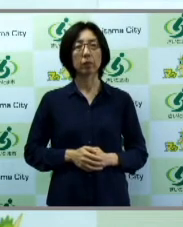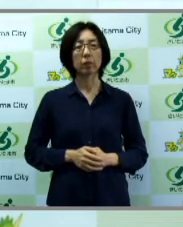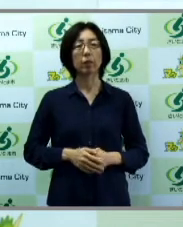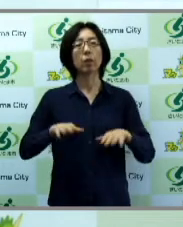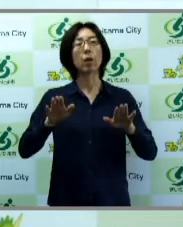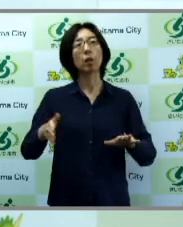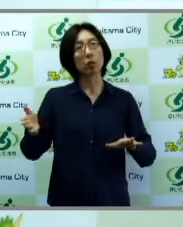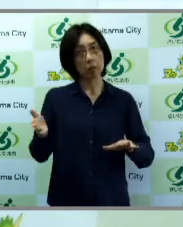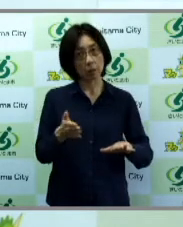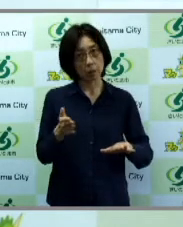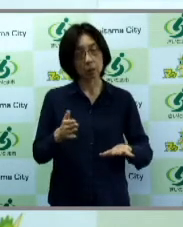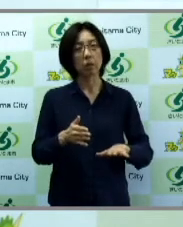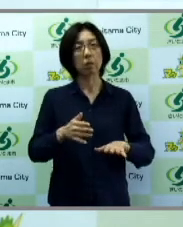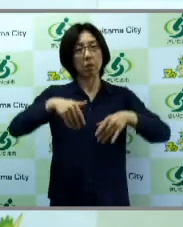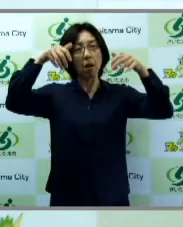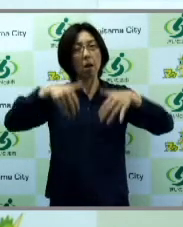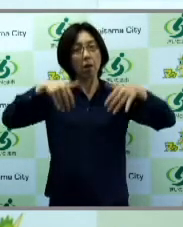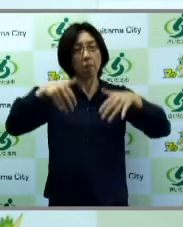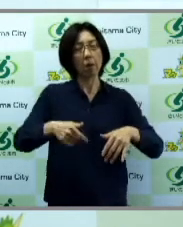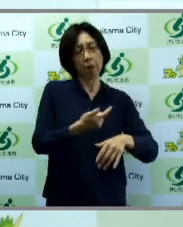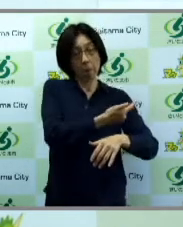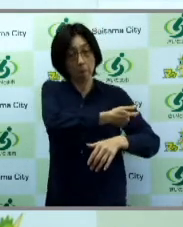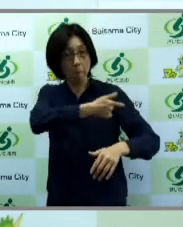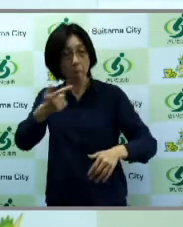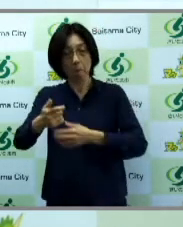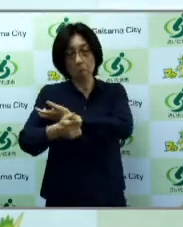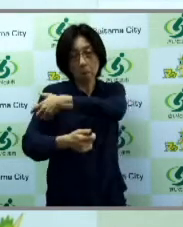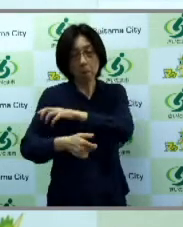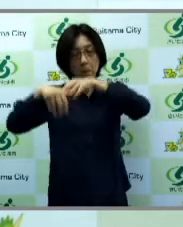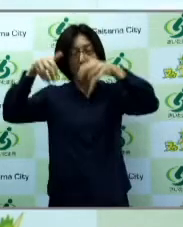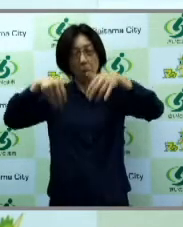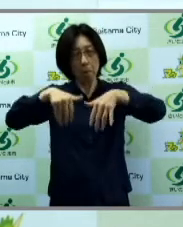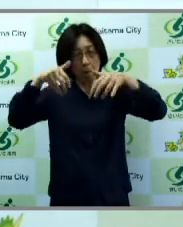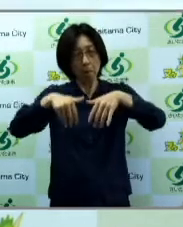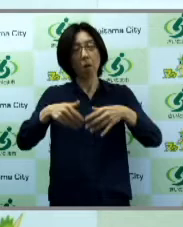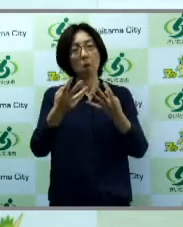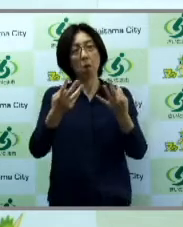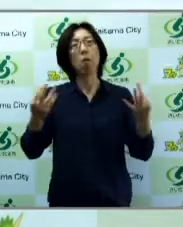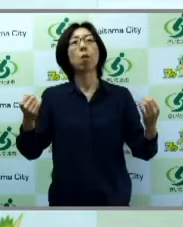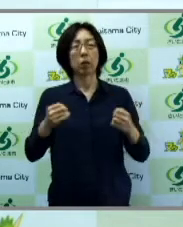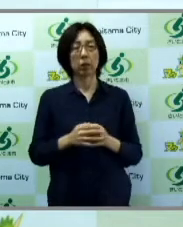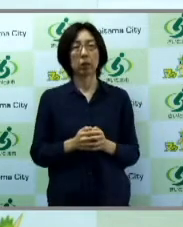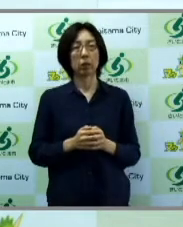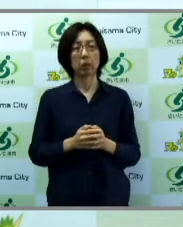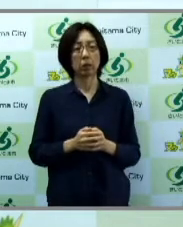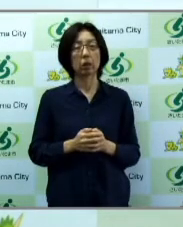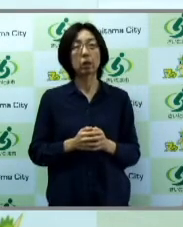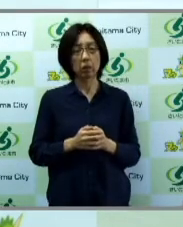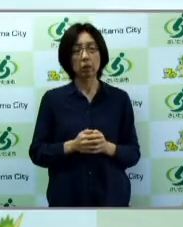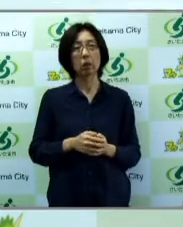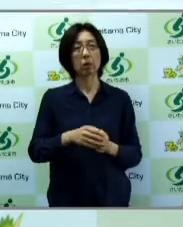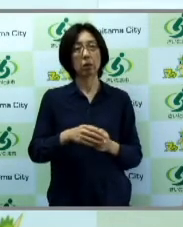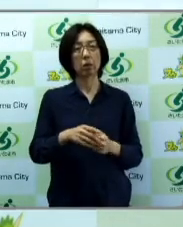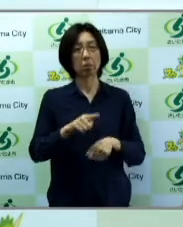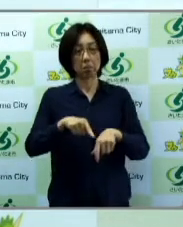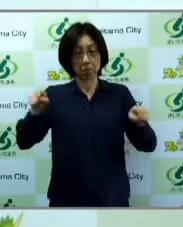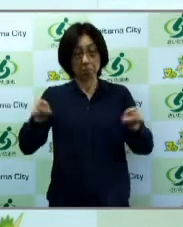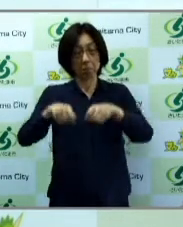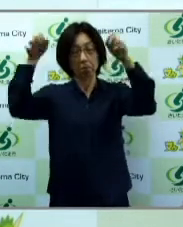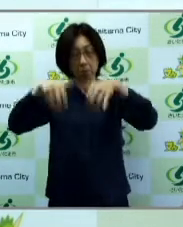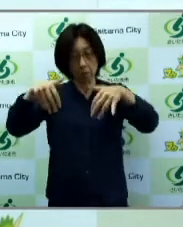方が局地化、激甚化しており、また台風等に伴います大規模な 水害等もです